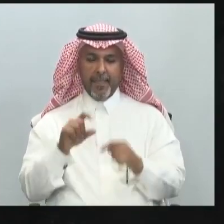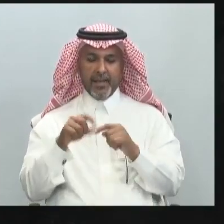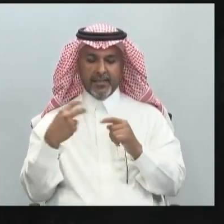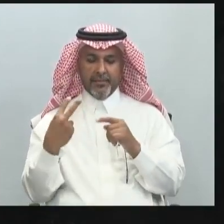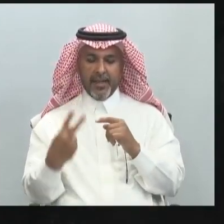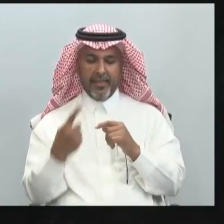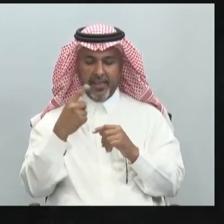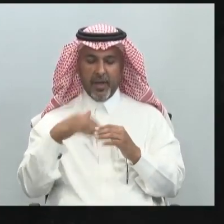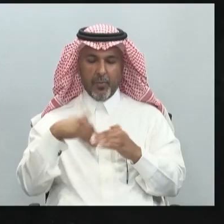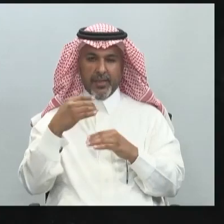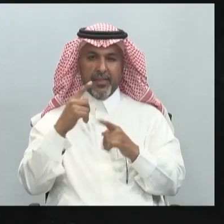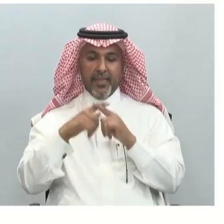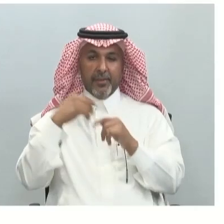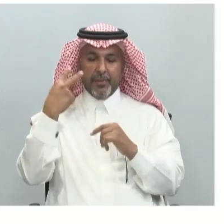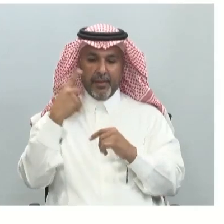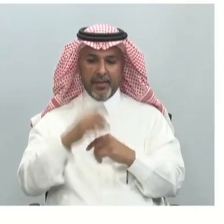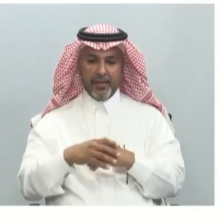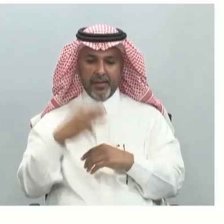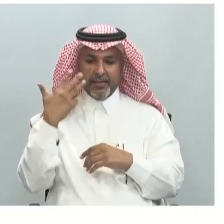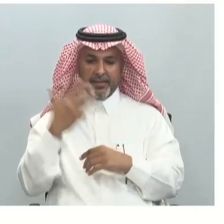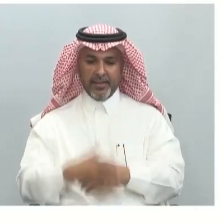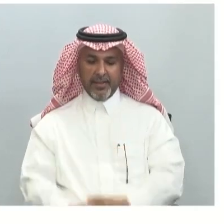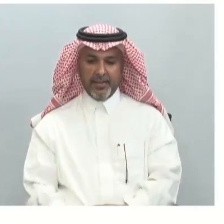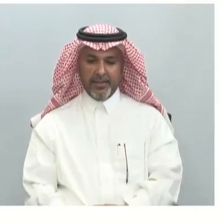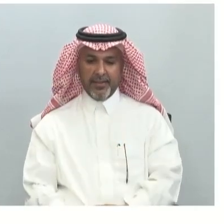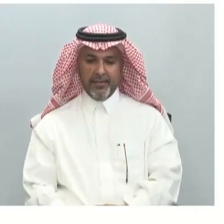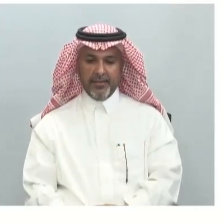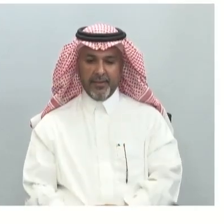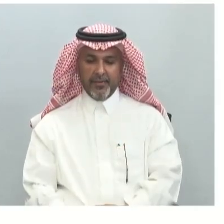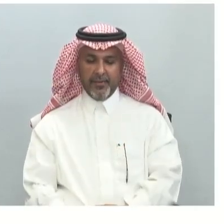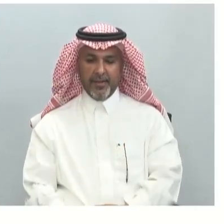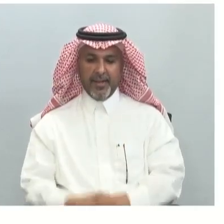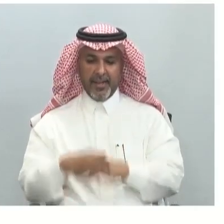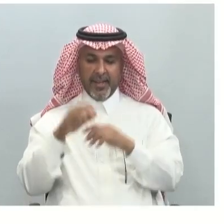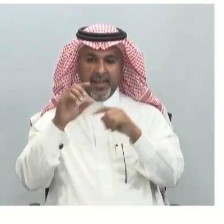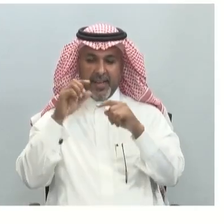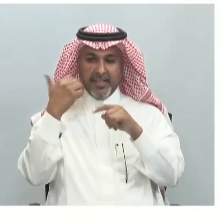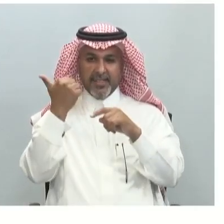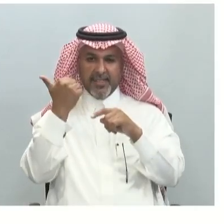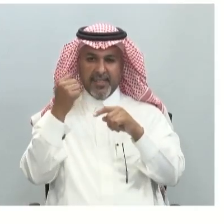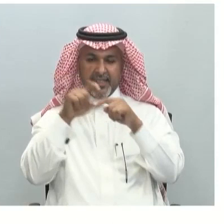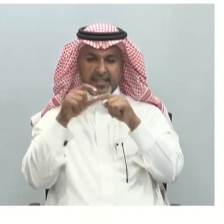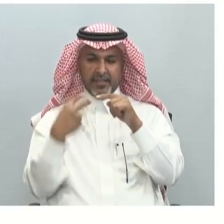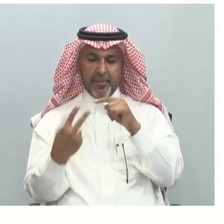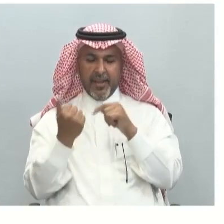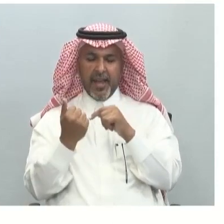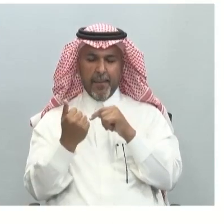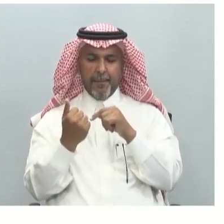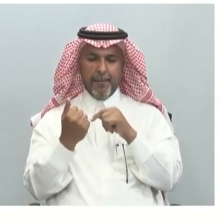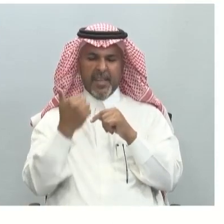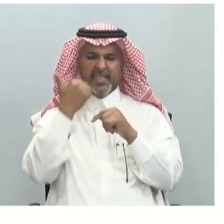وربعت الناتج طلع لي تسعه اضفت التسعه للطرفين اضفته للطرفين